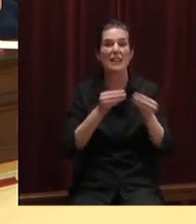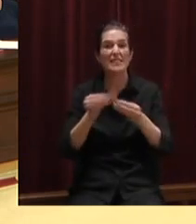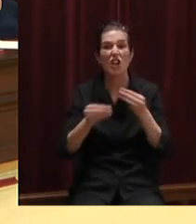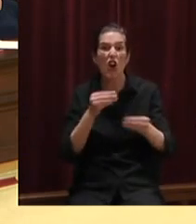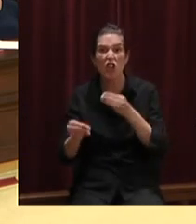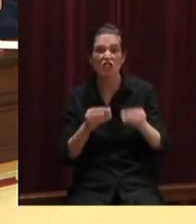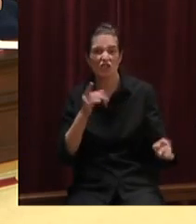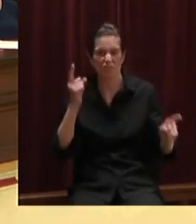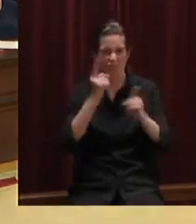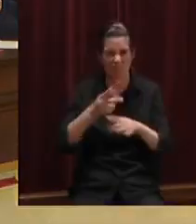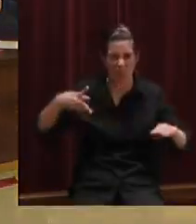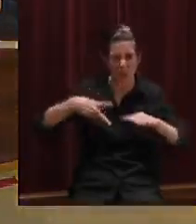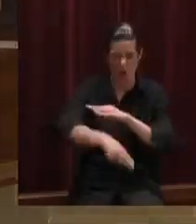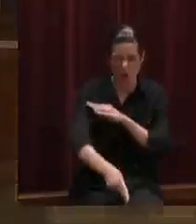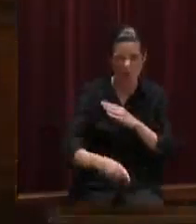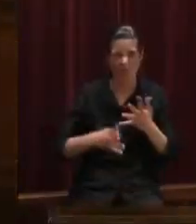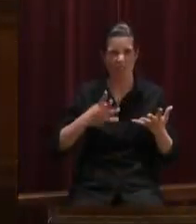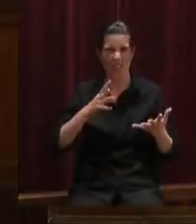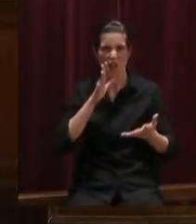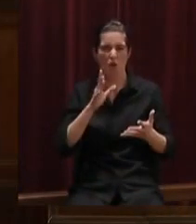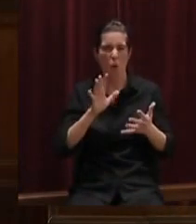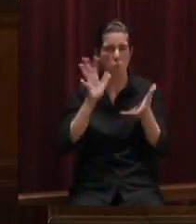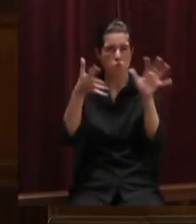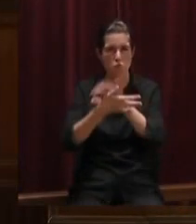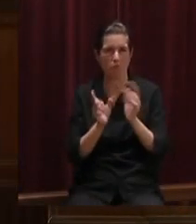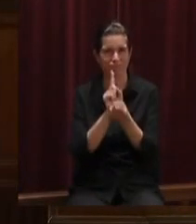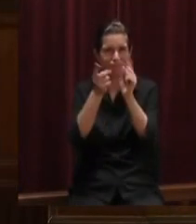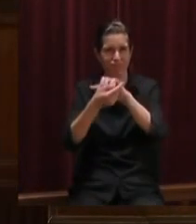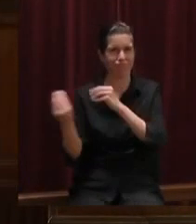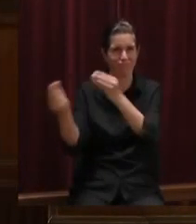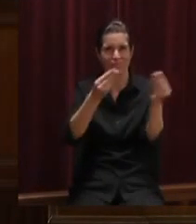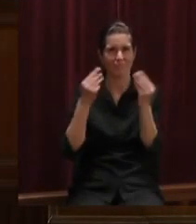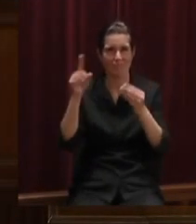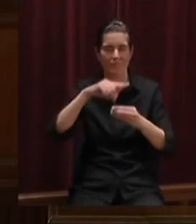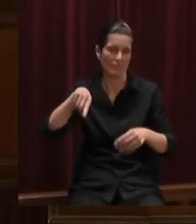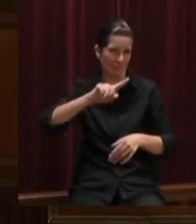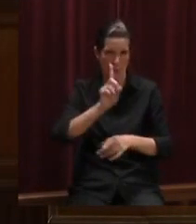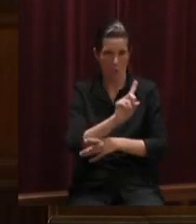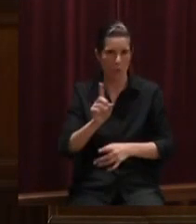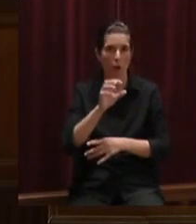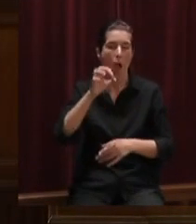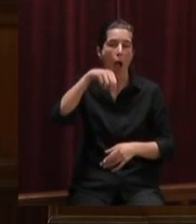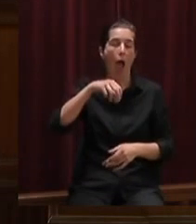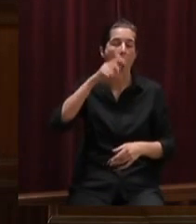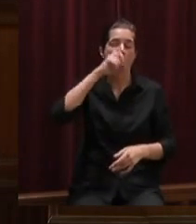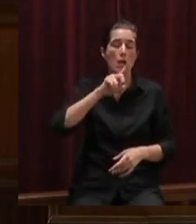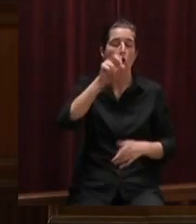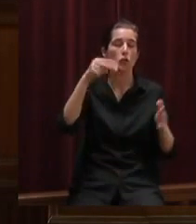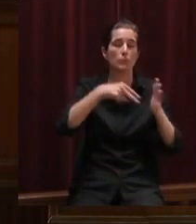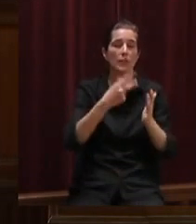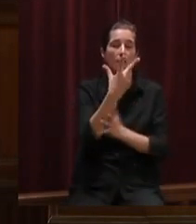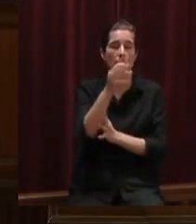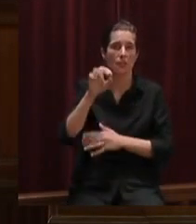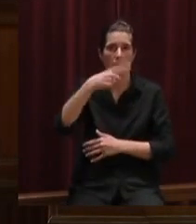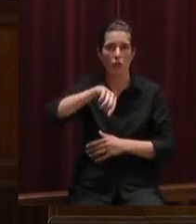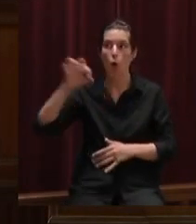canvi climàtic, assumeix com a propis els objectius de desenvolupament sostenible de la ONU per al 2030. Ara hem de fer una